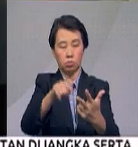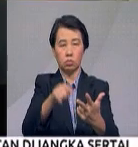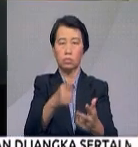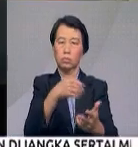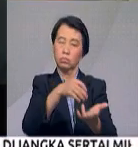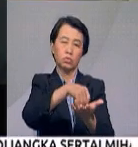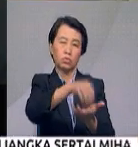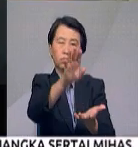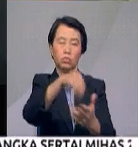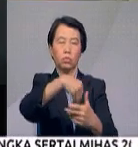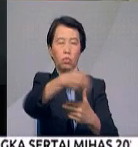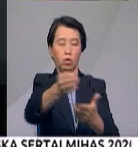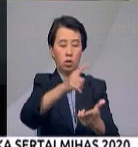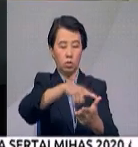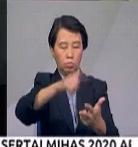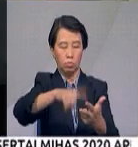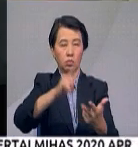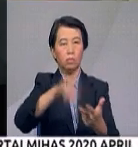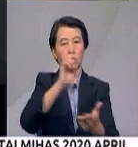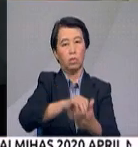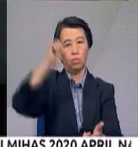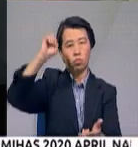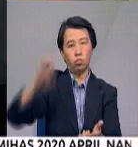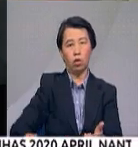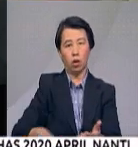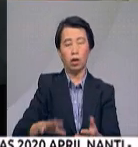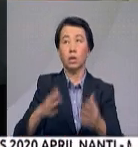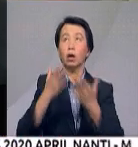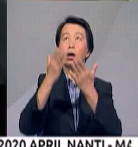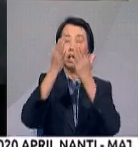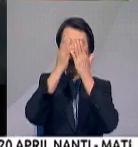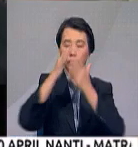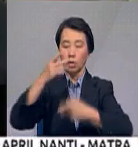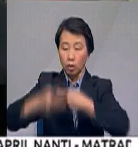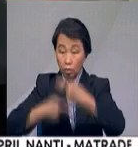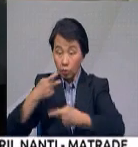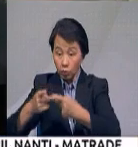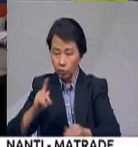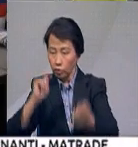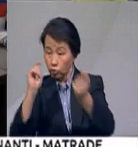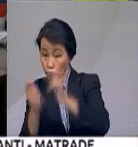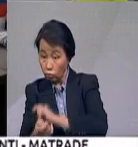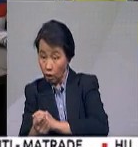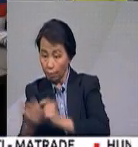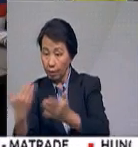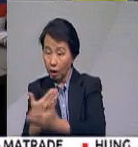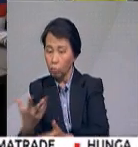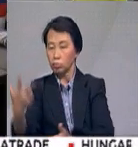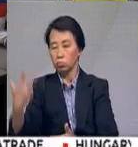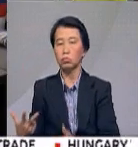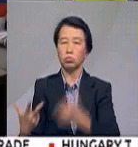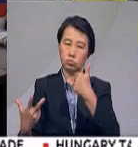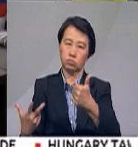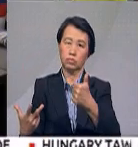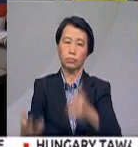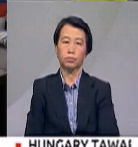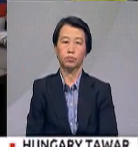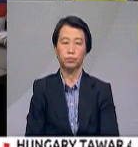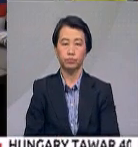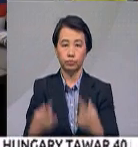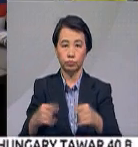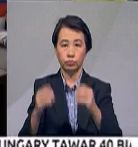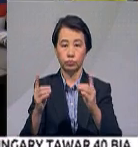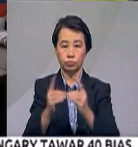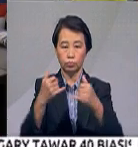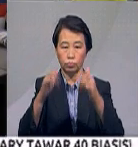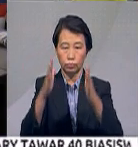ditukar. Dan alhamdulillah proses pertukaran itu berjalan dengan baik. Dalam mesyuarat perjumpaan atlet di Bangi hari